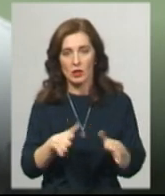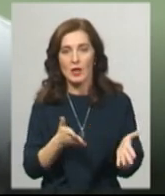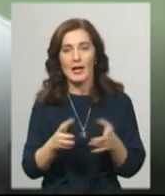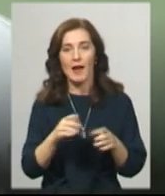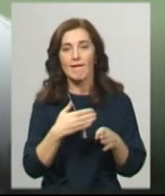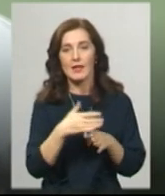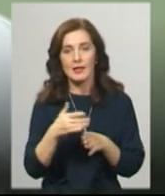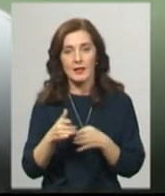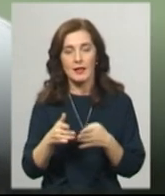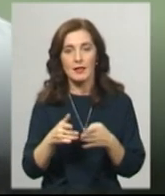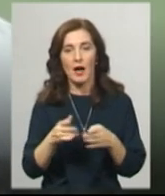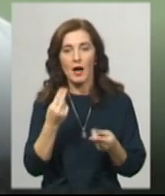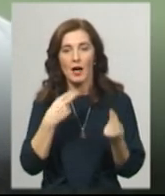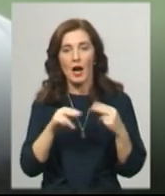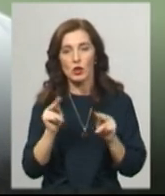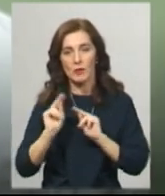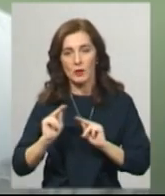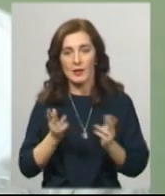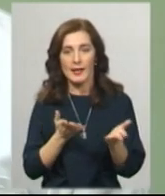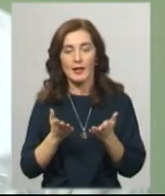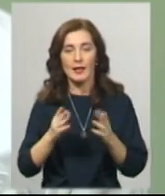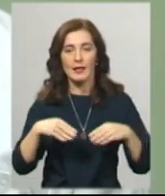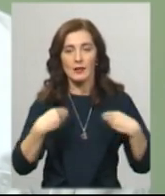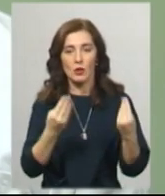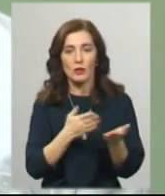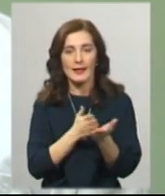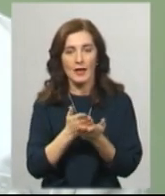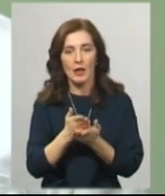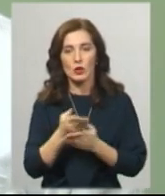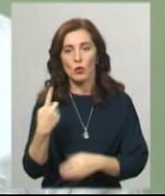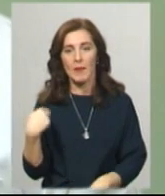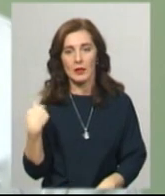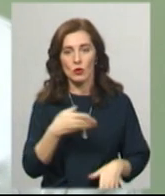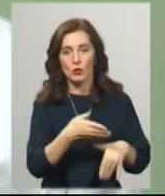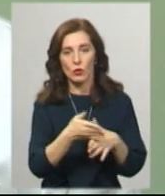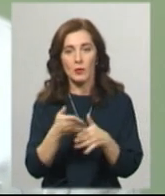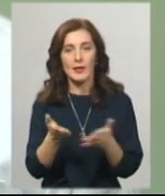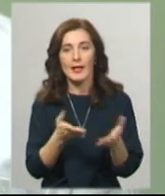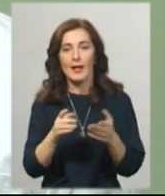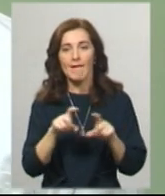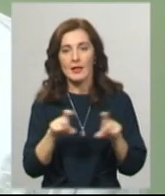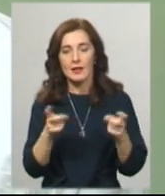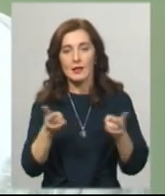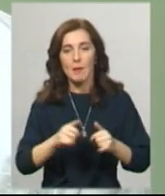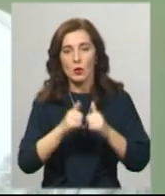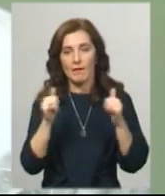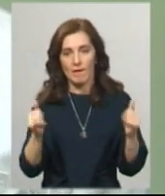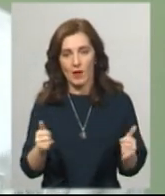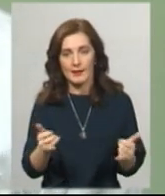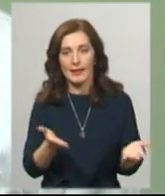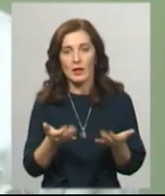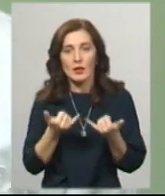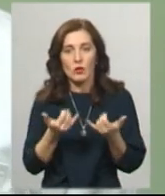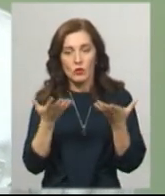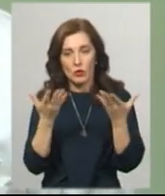відділення краще працюють, які відділення надають якісну медичну допомогу, які відділення треба розвивати, а які відділення на сьогоднішній